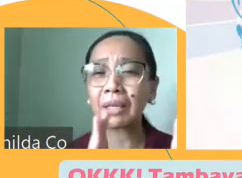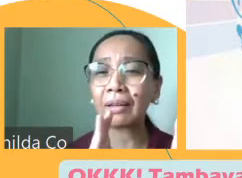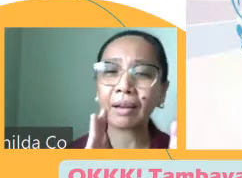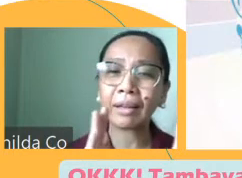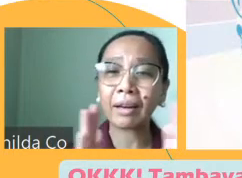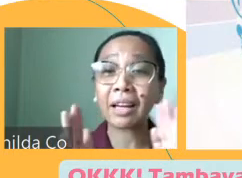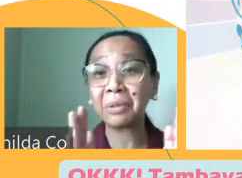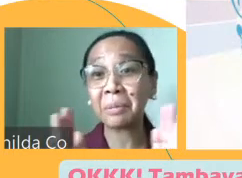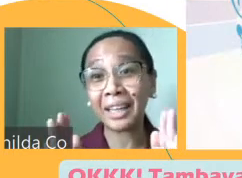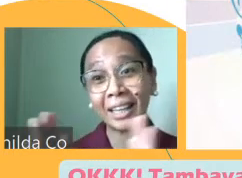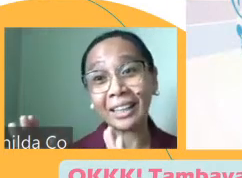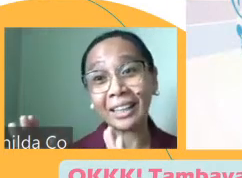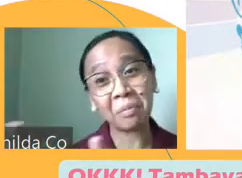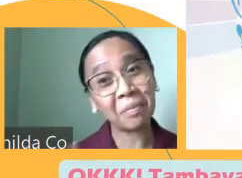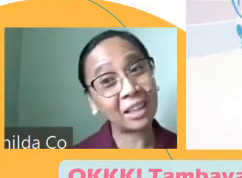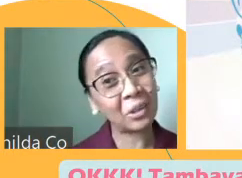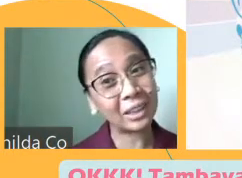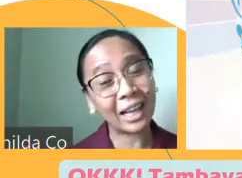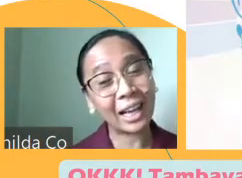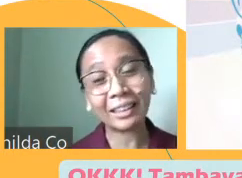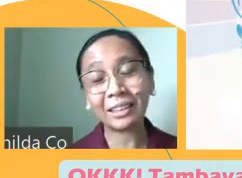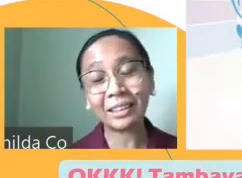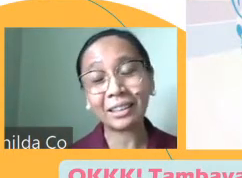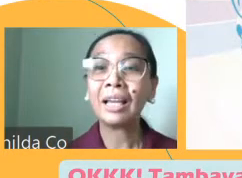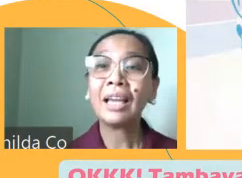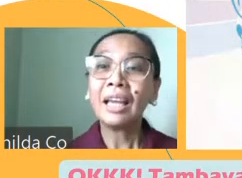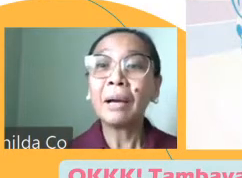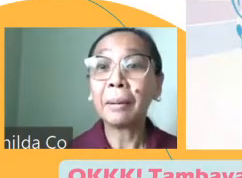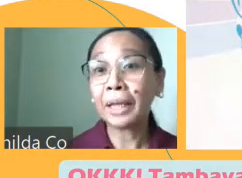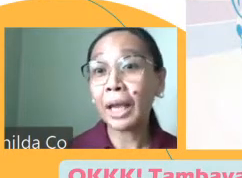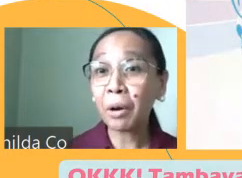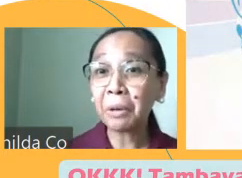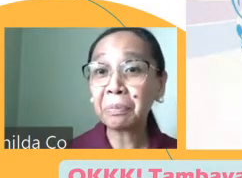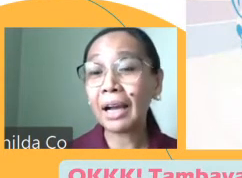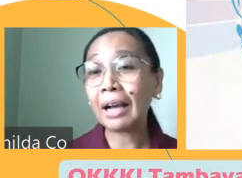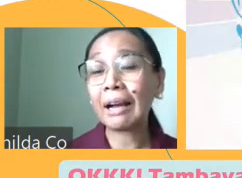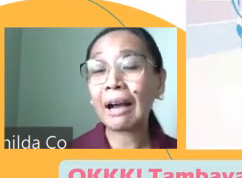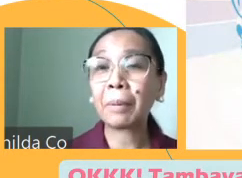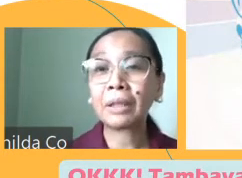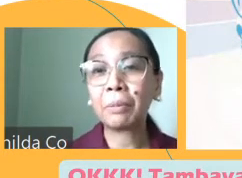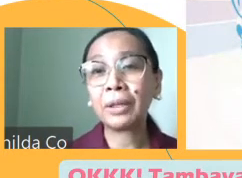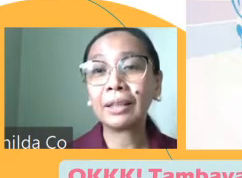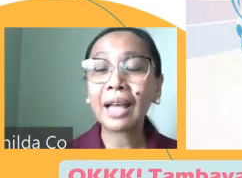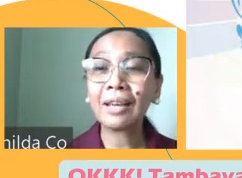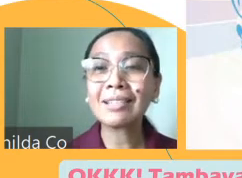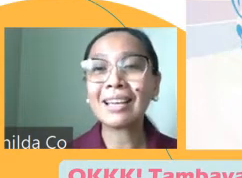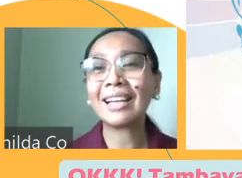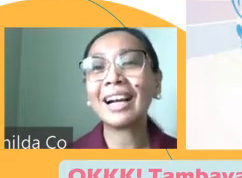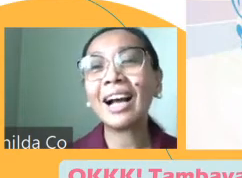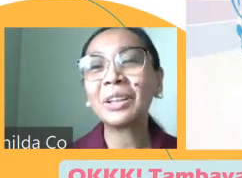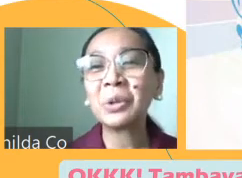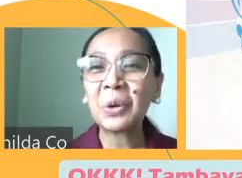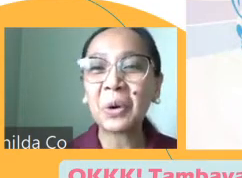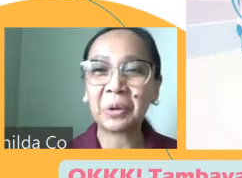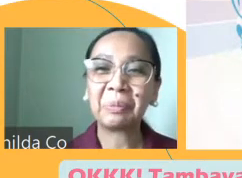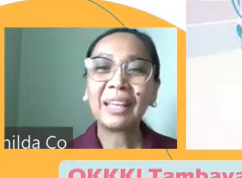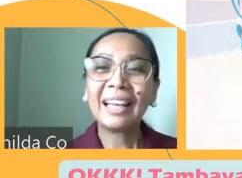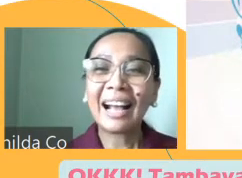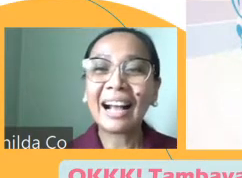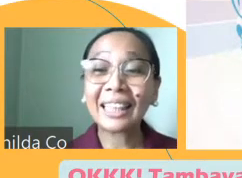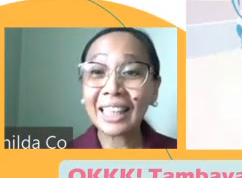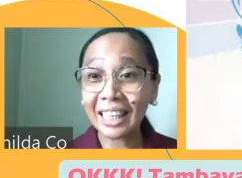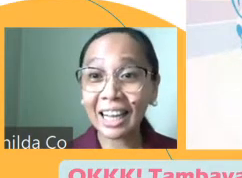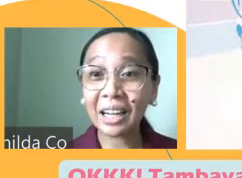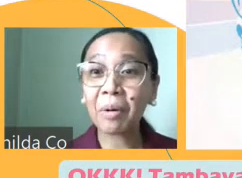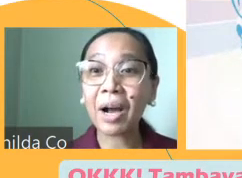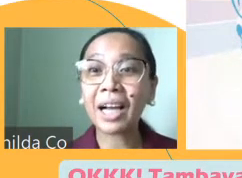sa middle, nararamdaman na natin ang epekto at lahat, di ba? But I hope nakaka-apat na buwan na tayo. Sana nakakatulong